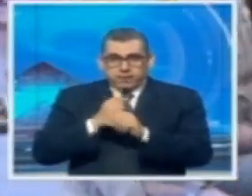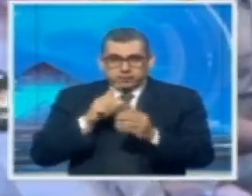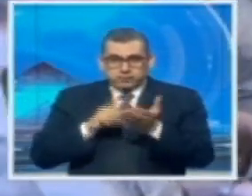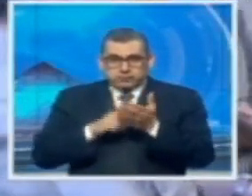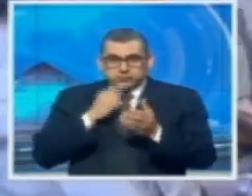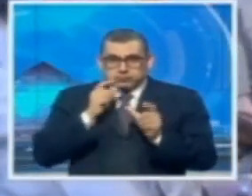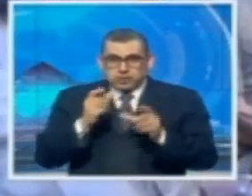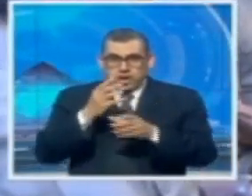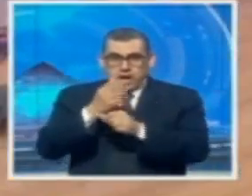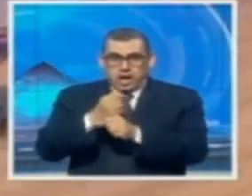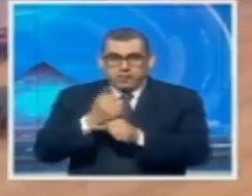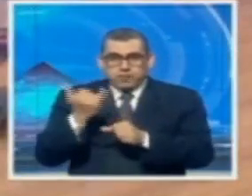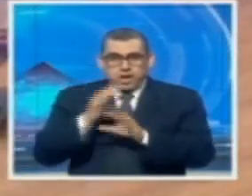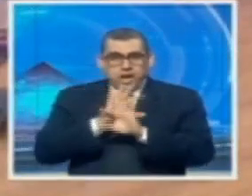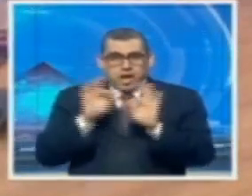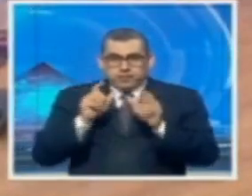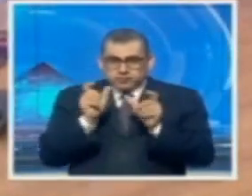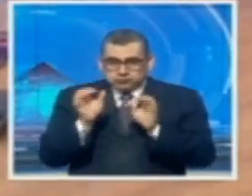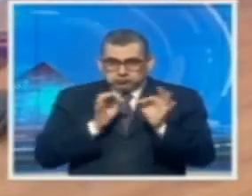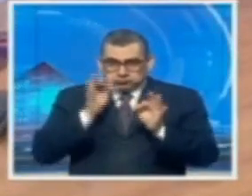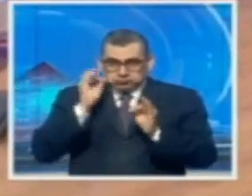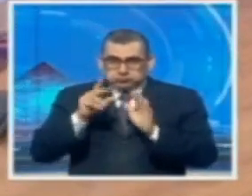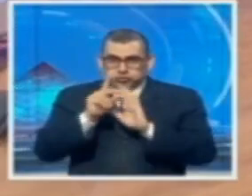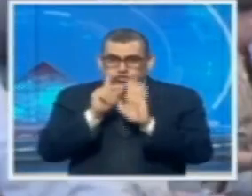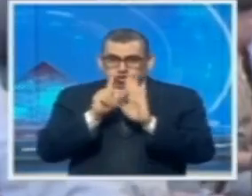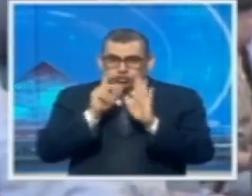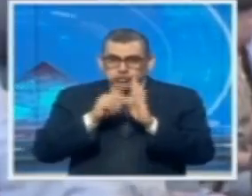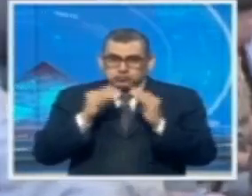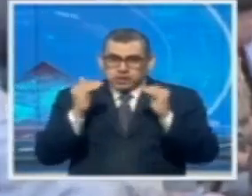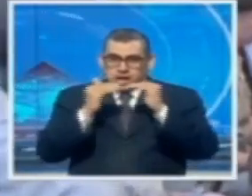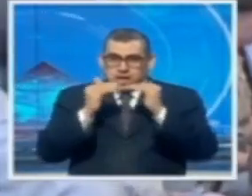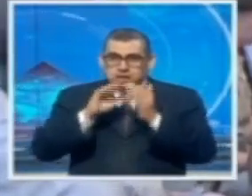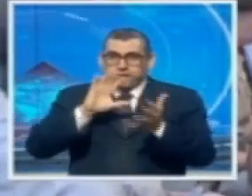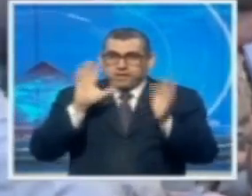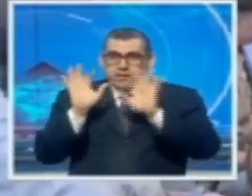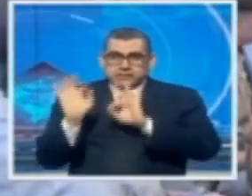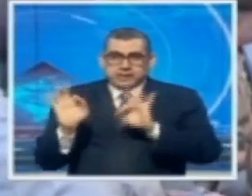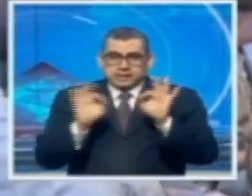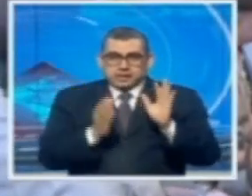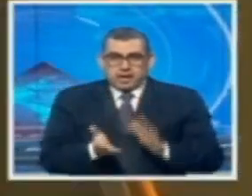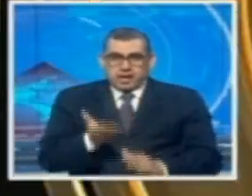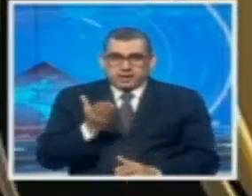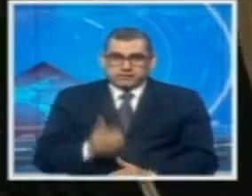ومؤمنة بالكامل وطبقا لأحدث المعايير العالمية.